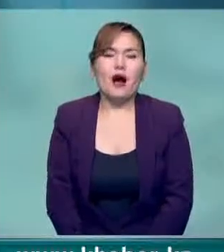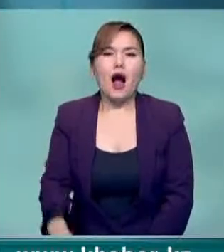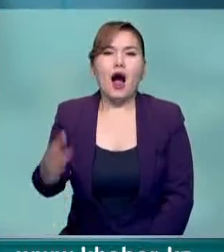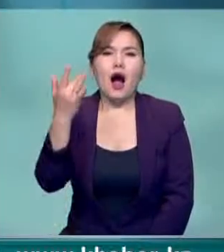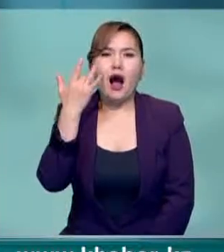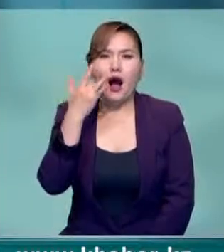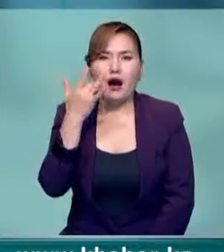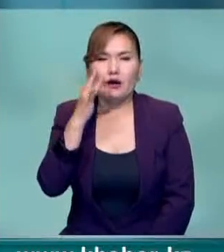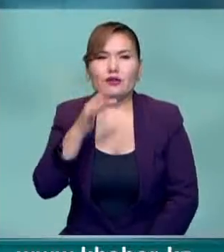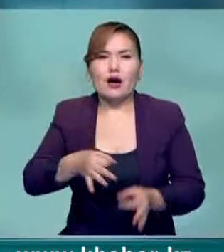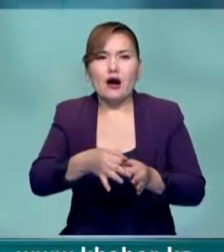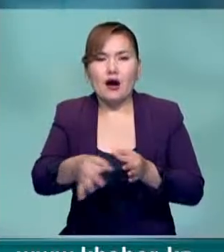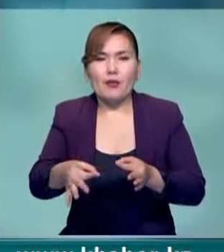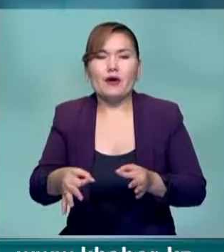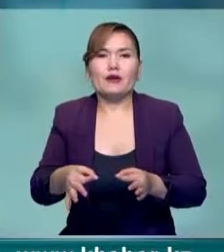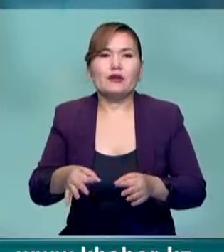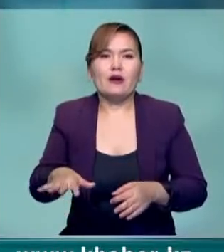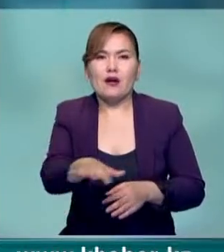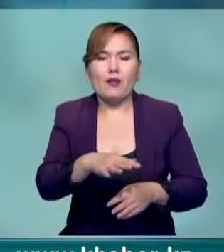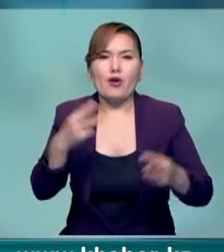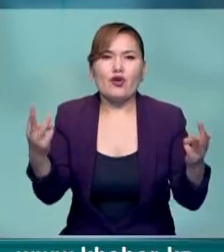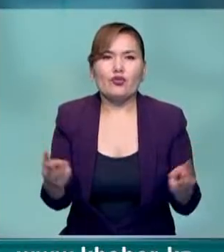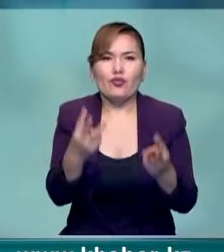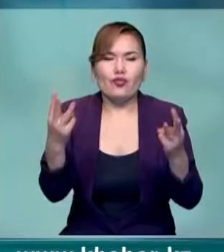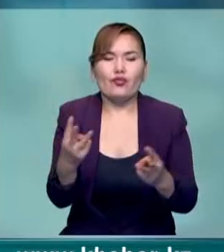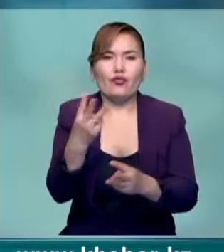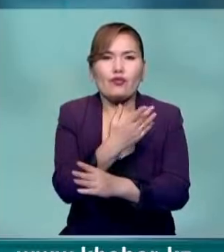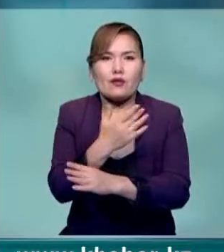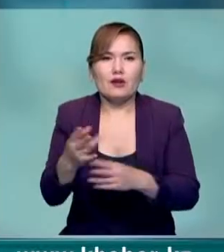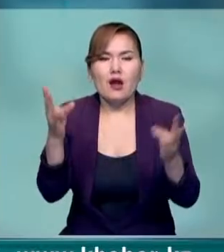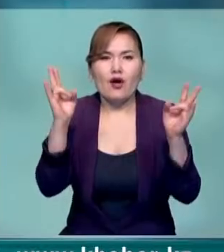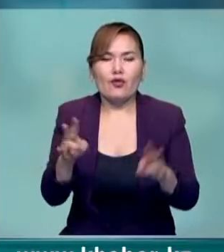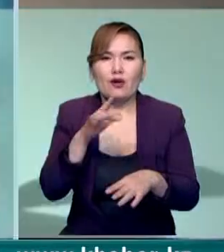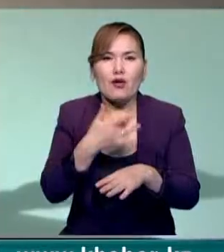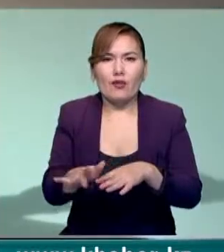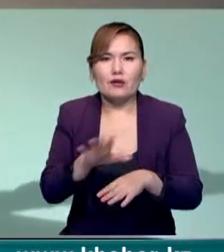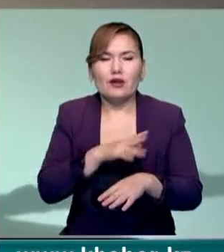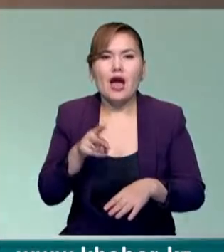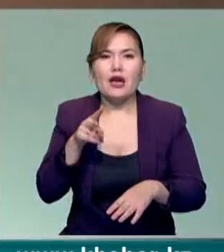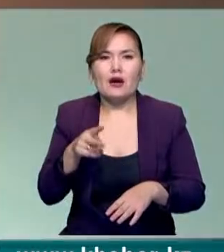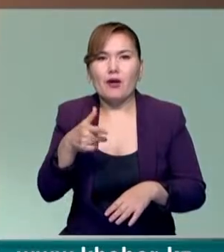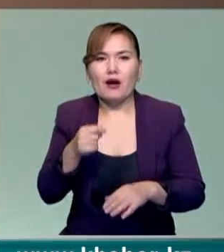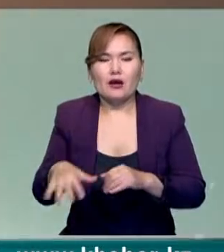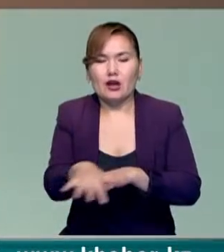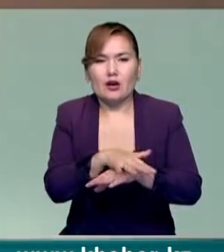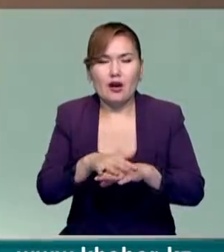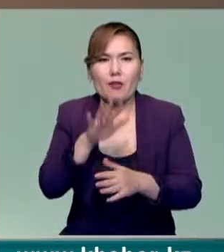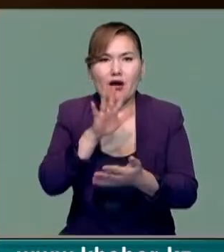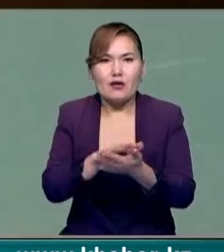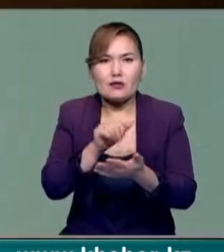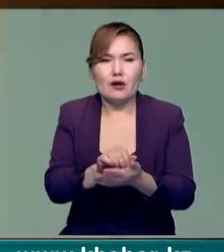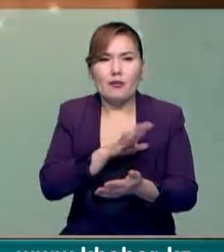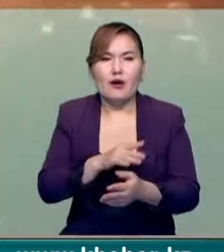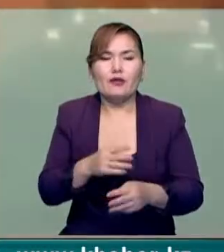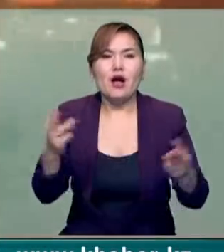Ал ақштың Калифорния штатында орман өрті дес бермей жатыр. Тілсіз жау 2000 гектар аумақты шарпы бүлгірген. Қызыл жалынмен